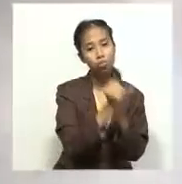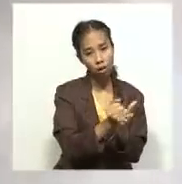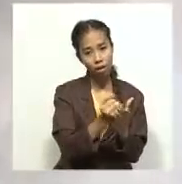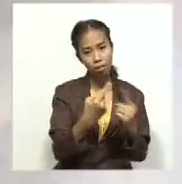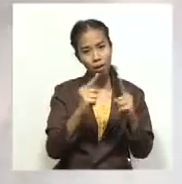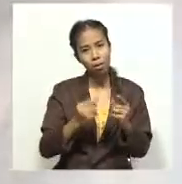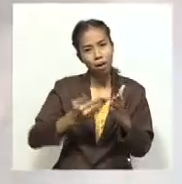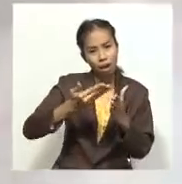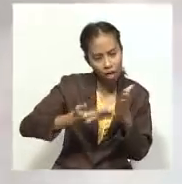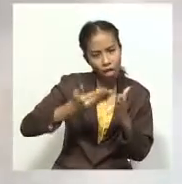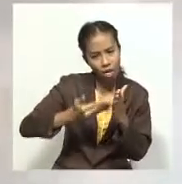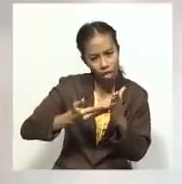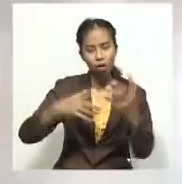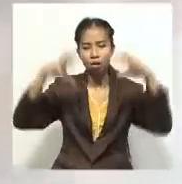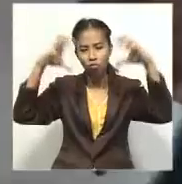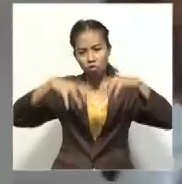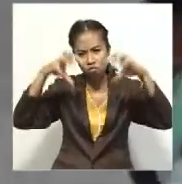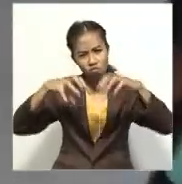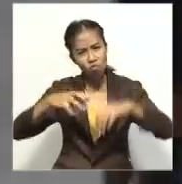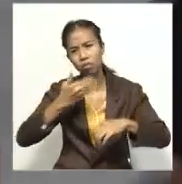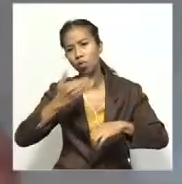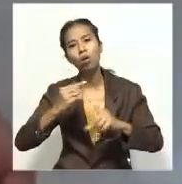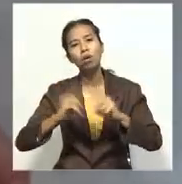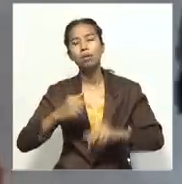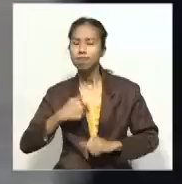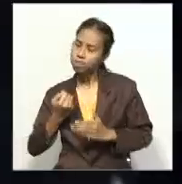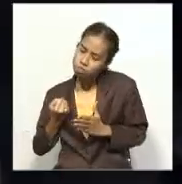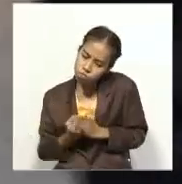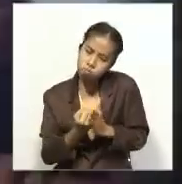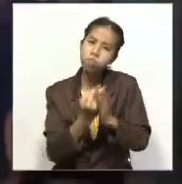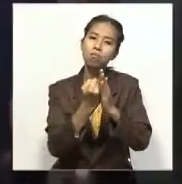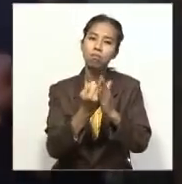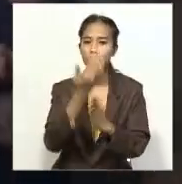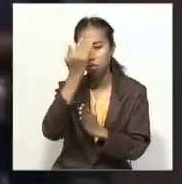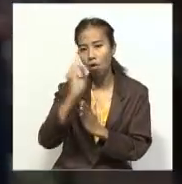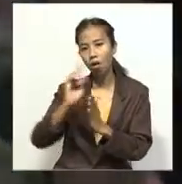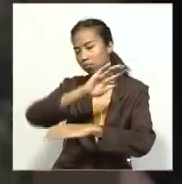าจะเจอกับอุปสรรคอยู่บ้างอย่างเช่นฝนที่ตกลงมาตลอดแต่ก็ไม่ย่อท้อนะคะเพรา